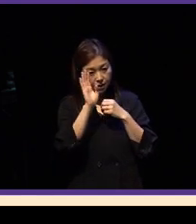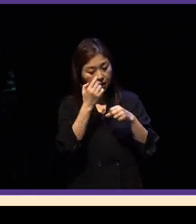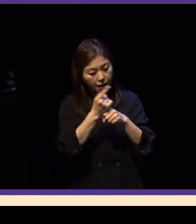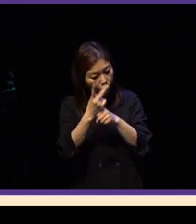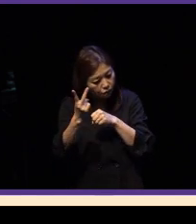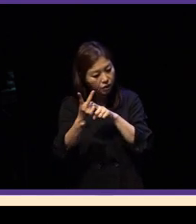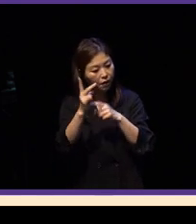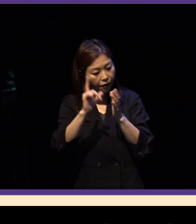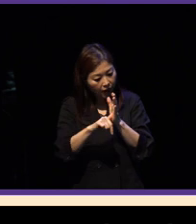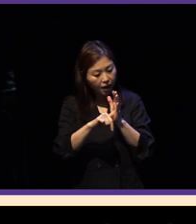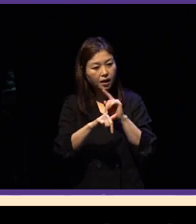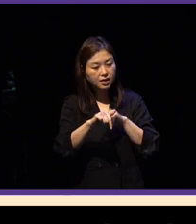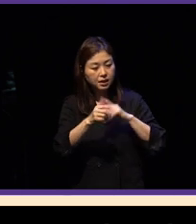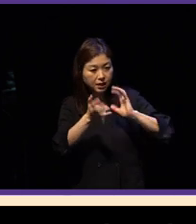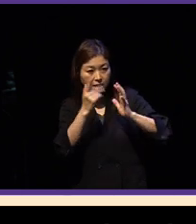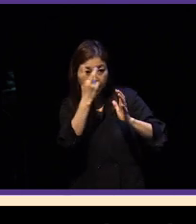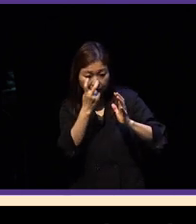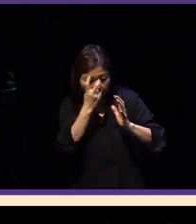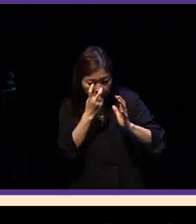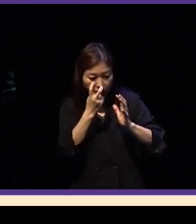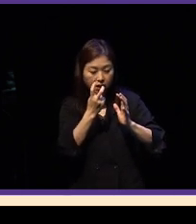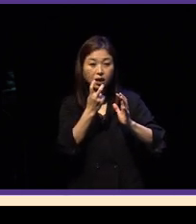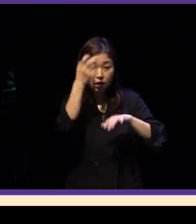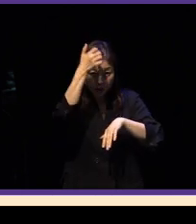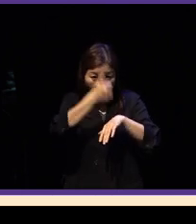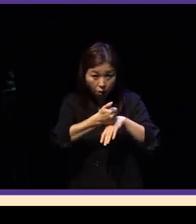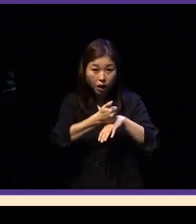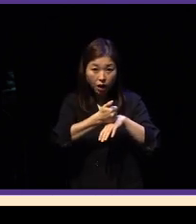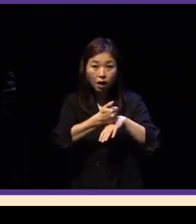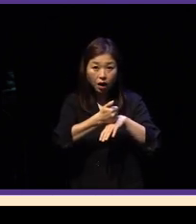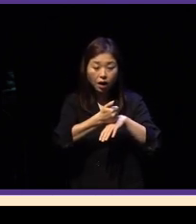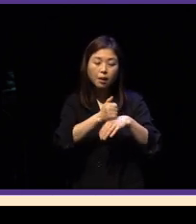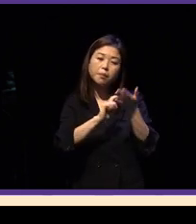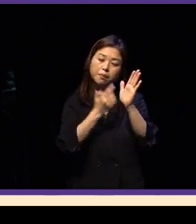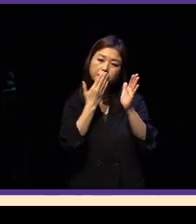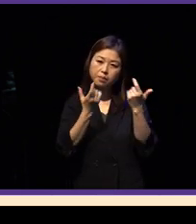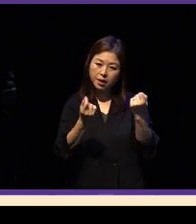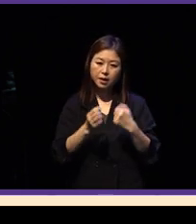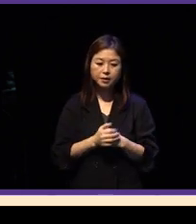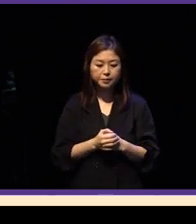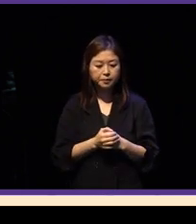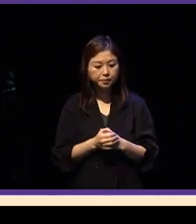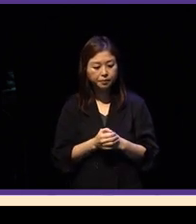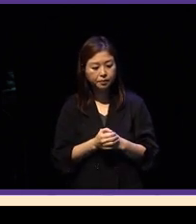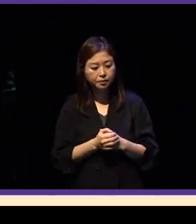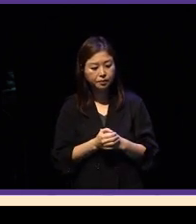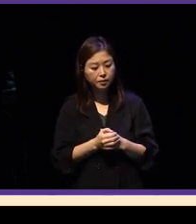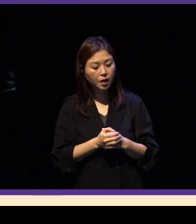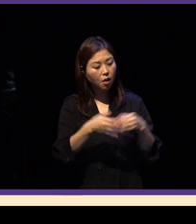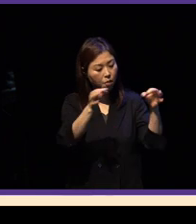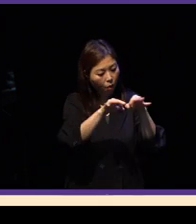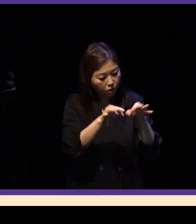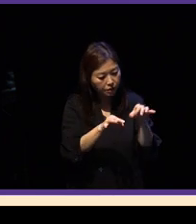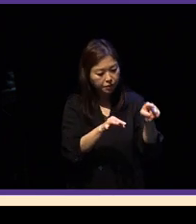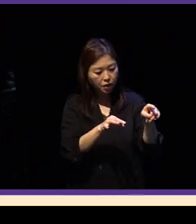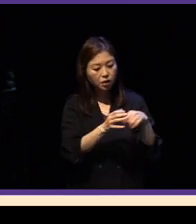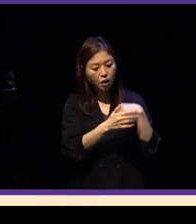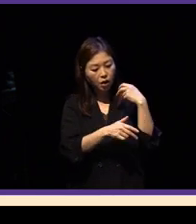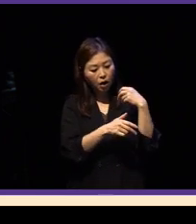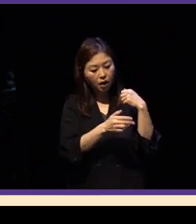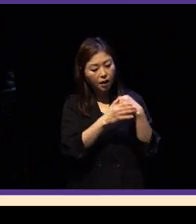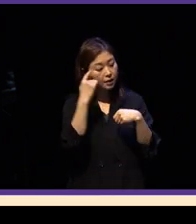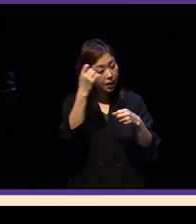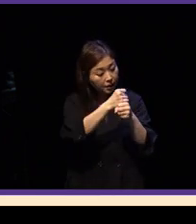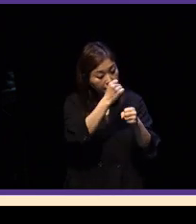네, 구체적인 사업 예시는 창작과 비평을 위한 연구 및 조사 활동, 역량 강화를 위한 교류